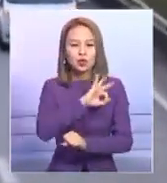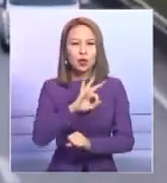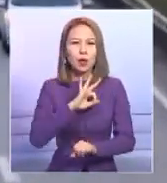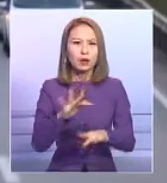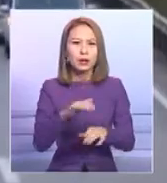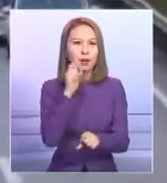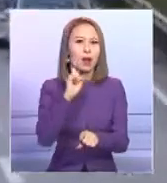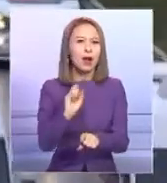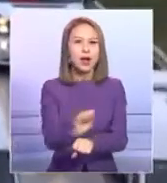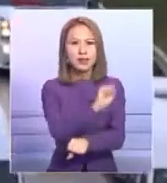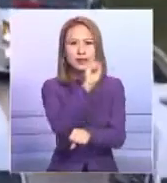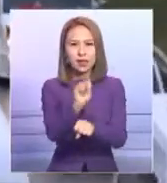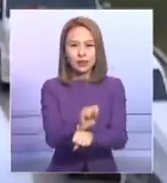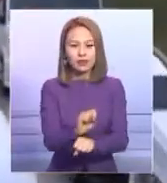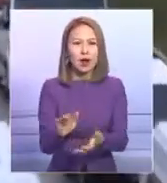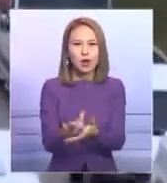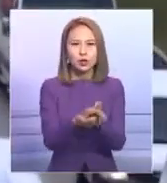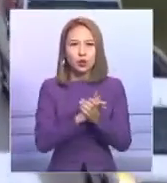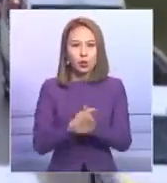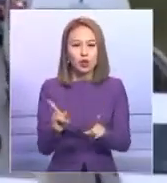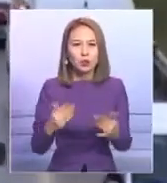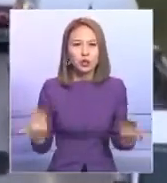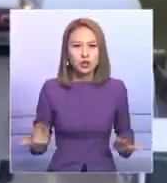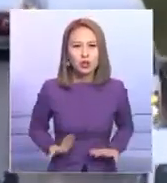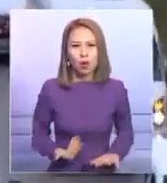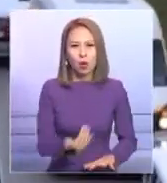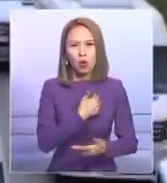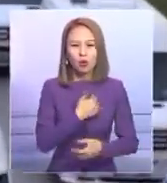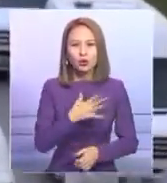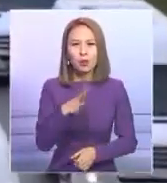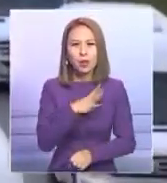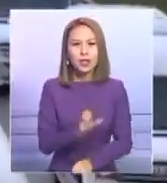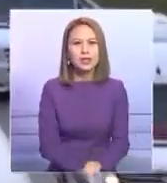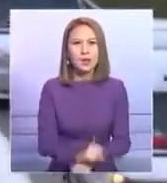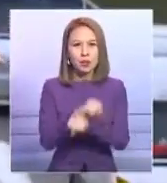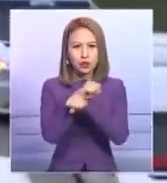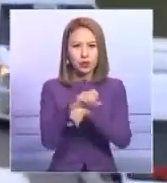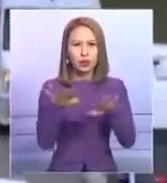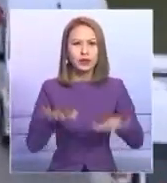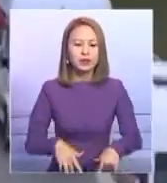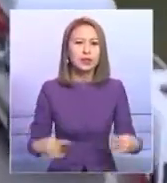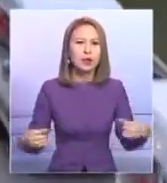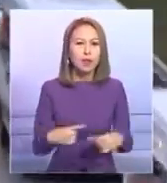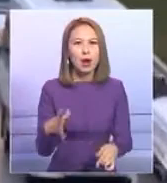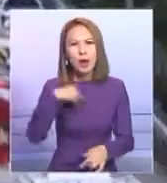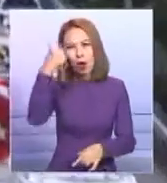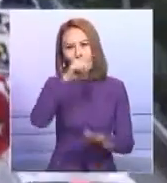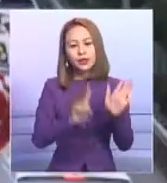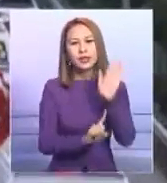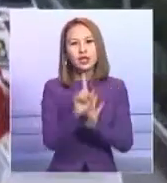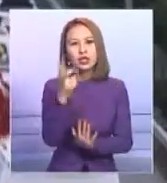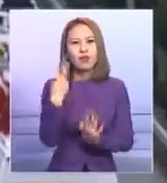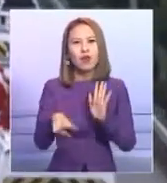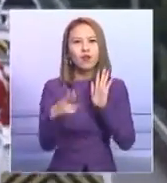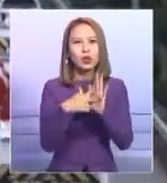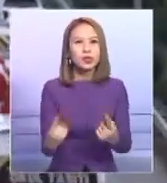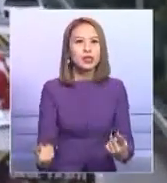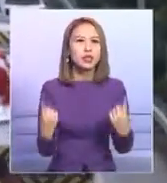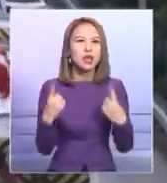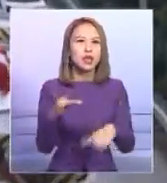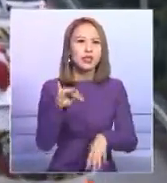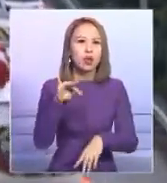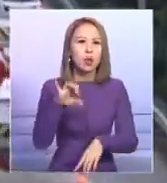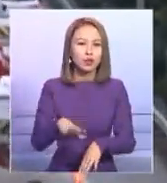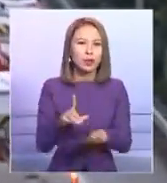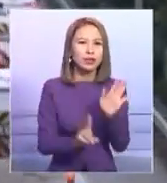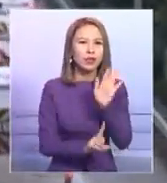әрекеттер тоқтатып, бейбітшілік пен тұрақтылық орнасын деп ұрандатты. Биыл түрік елінде жыл басынан бері 28 ірі